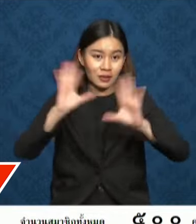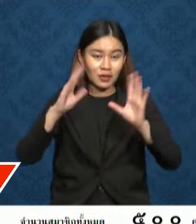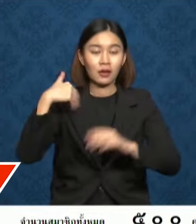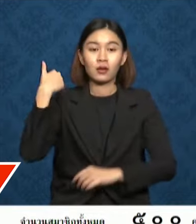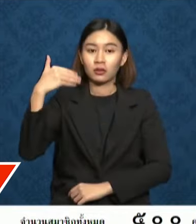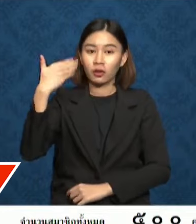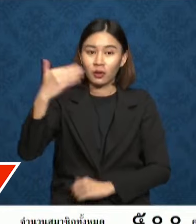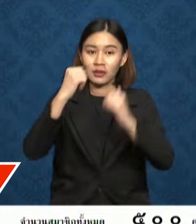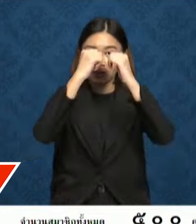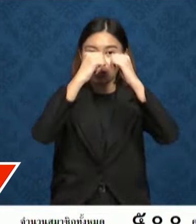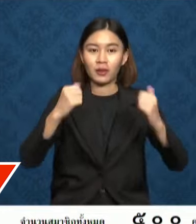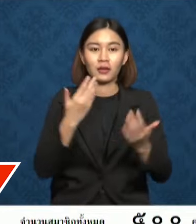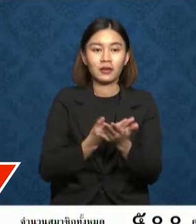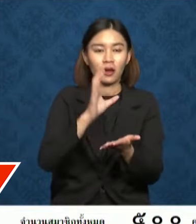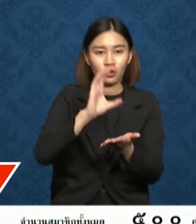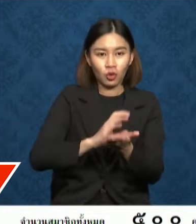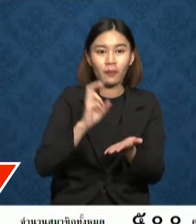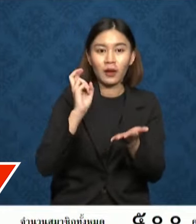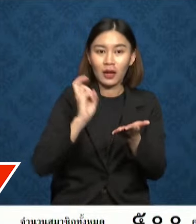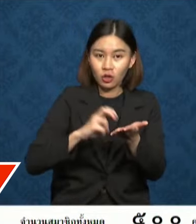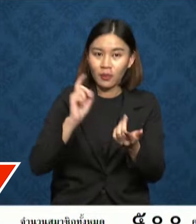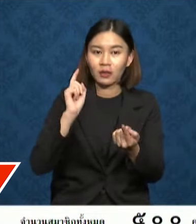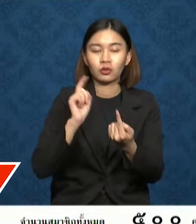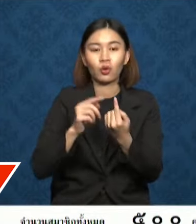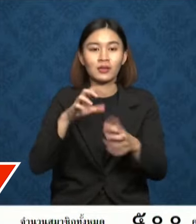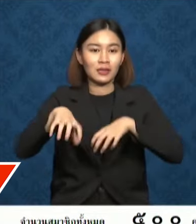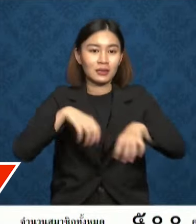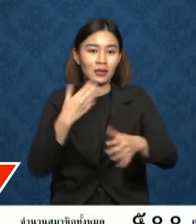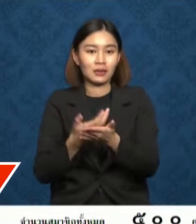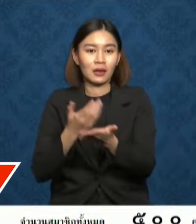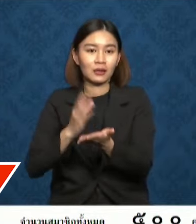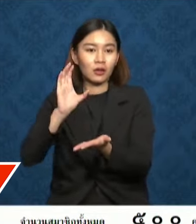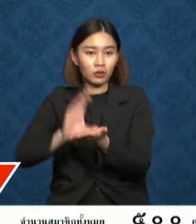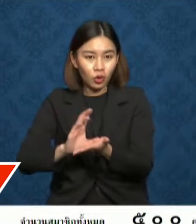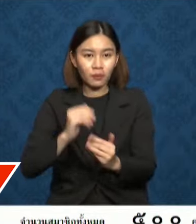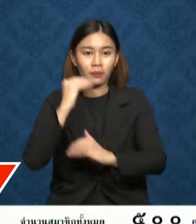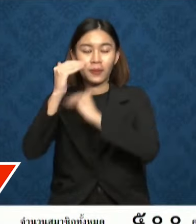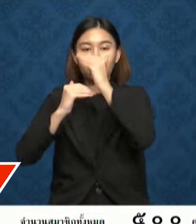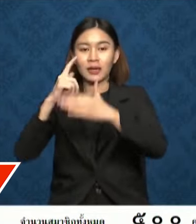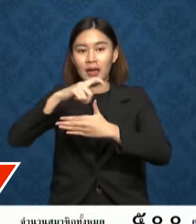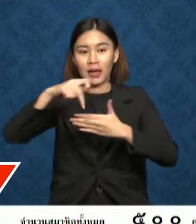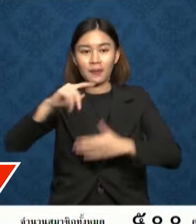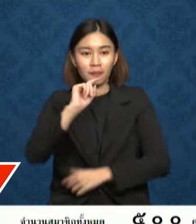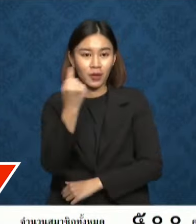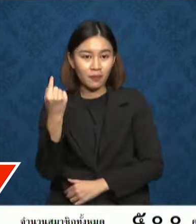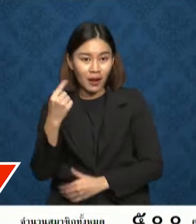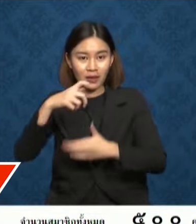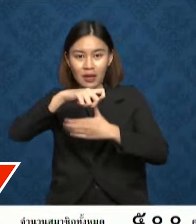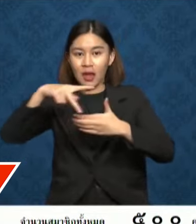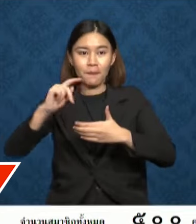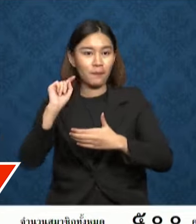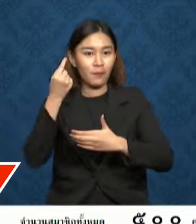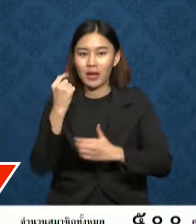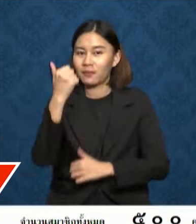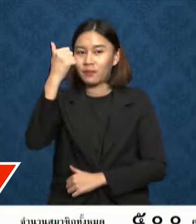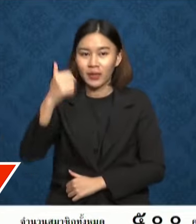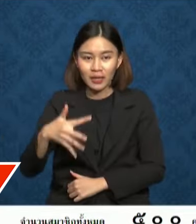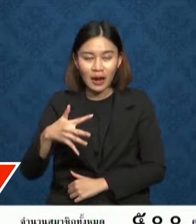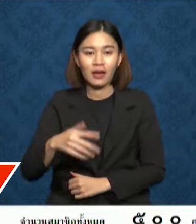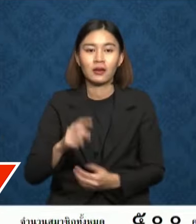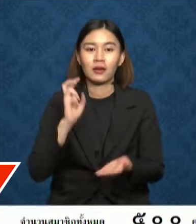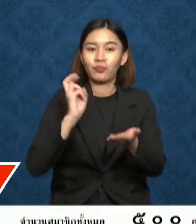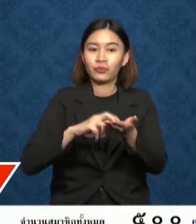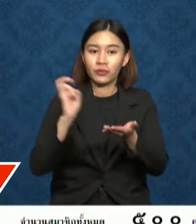ากนี้ สำนักห์ with fromี่พัศนาแปใหม่หรอตั้งแใหมไม่ได้อแล้วสิ่ง